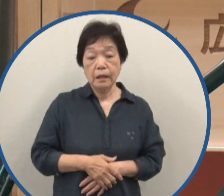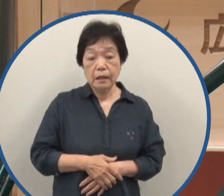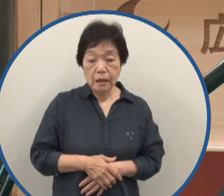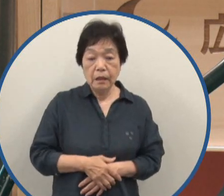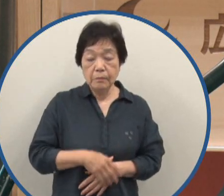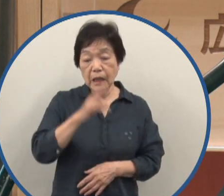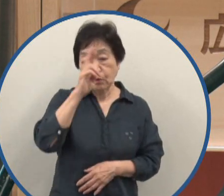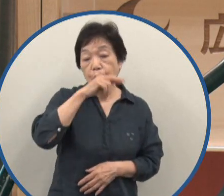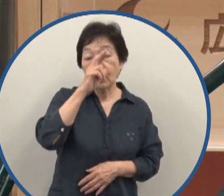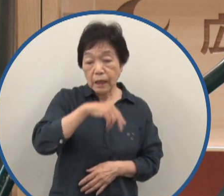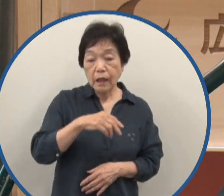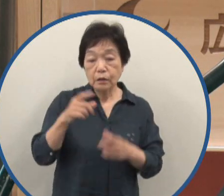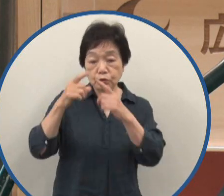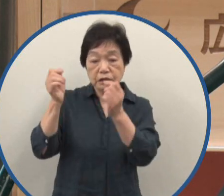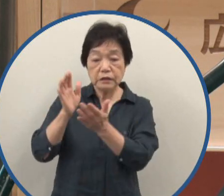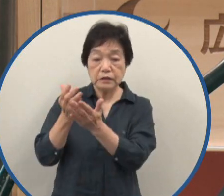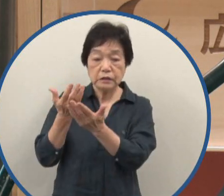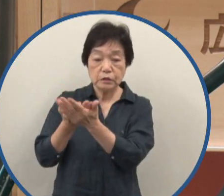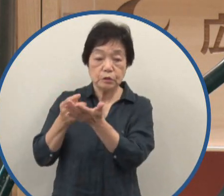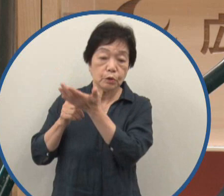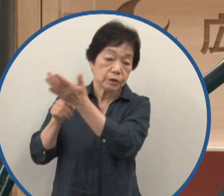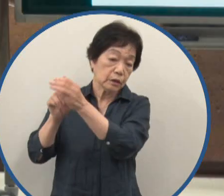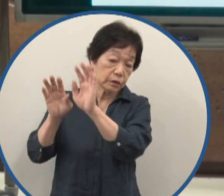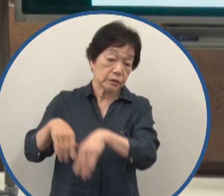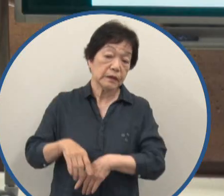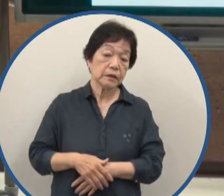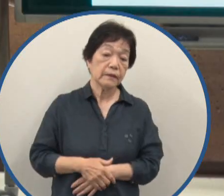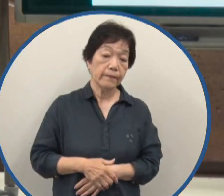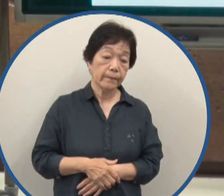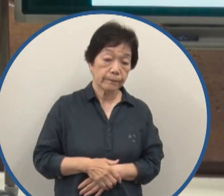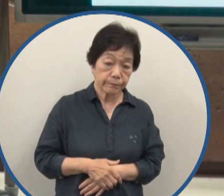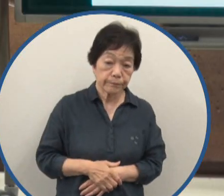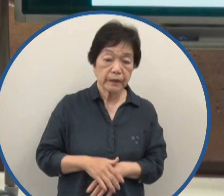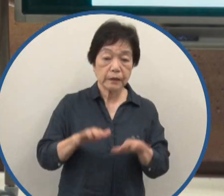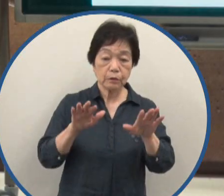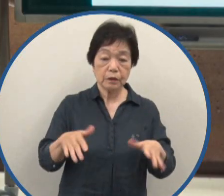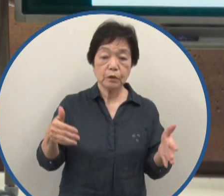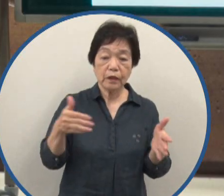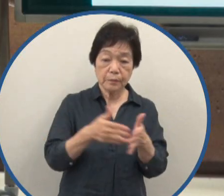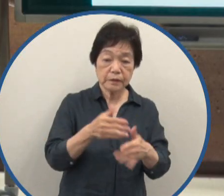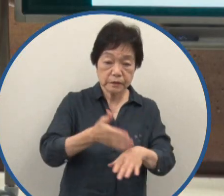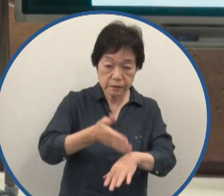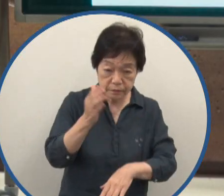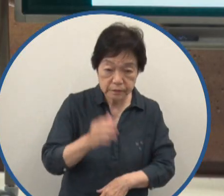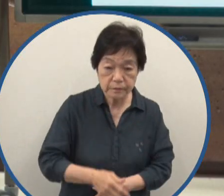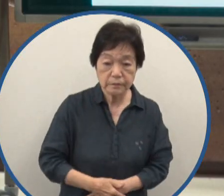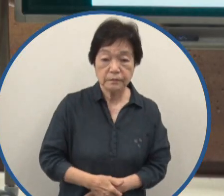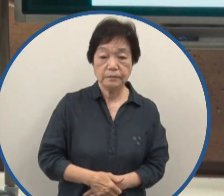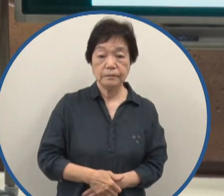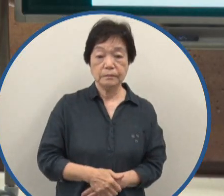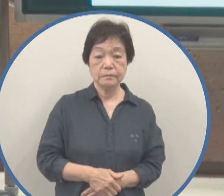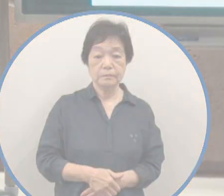午後に要請をしたということです。 それでは以上で終了したいと思います。ありがとうございました。